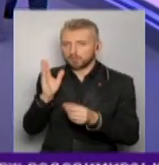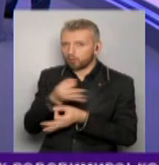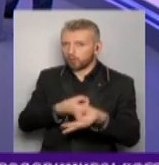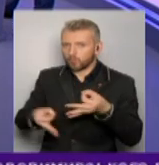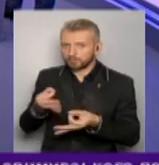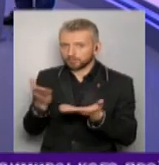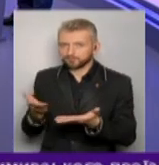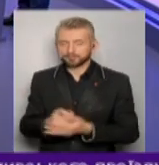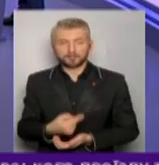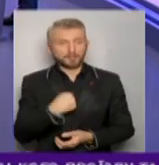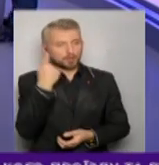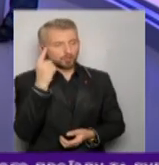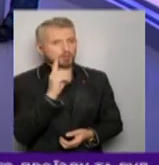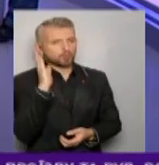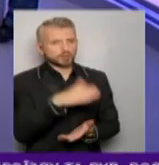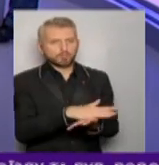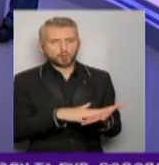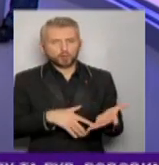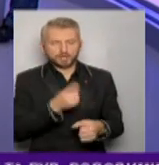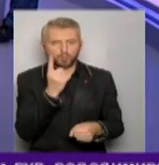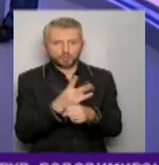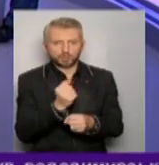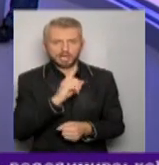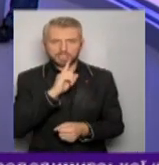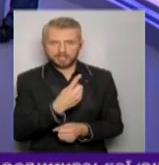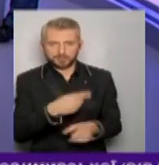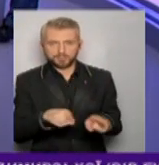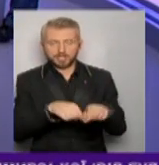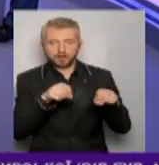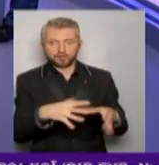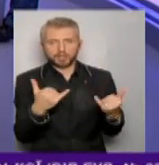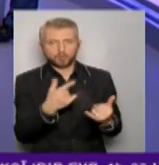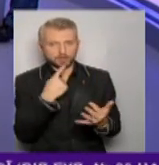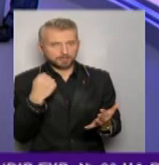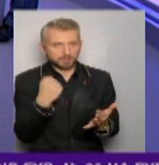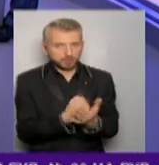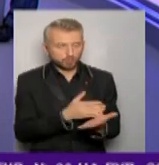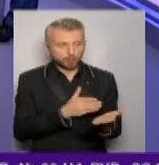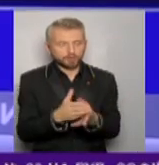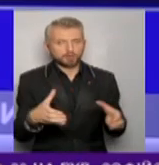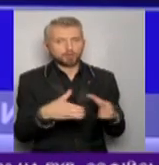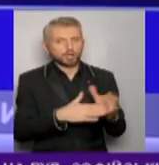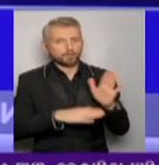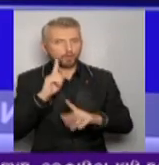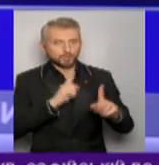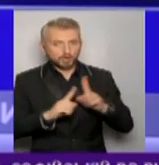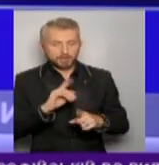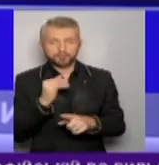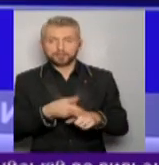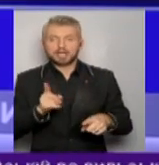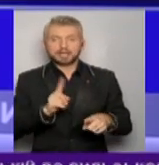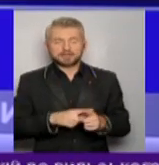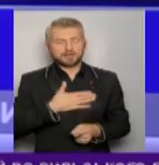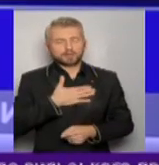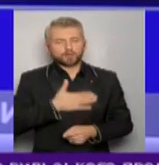будь ласка. Я думаю, що буде продовжений мораторій на один рік. Таке рішення сьогодні прийнято профільним комітетом Верховної Ради. І це